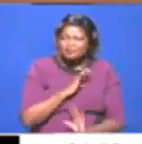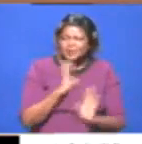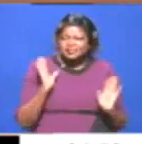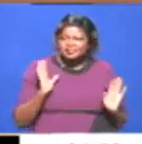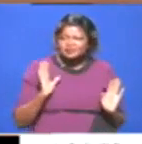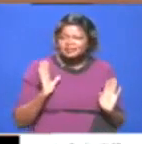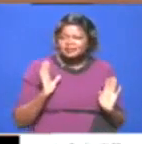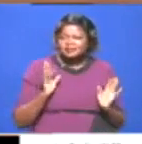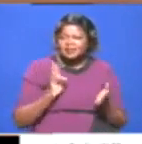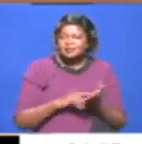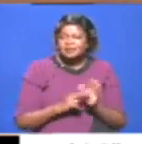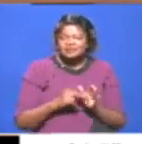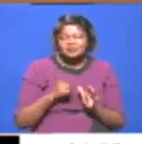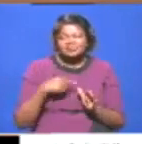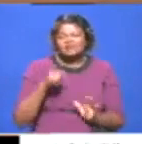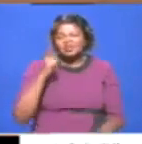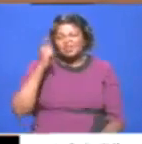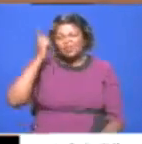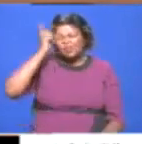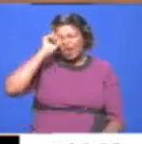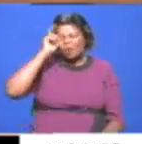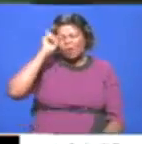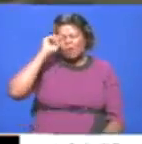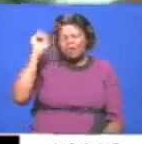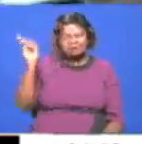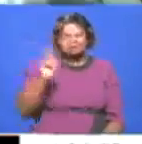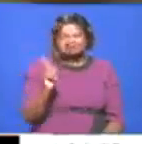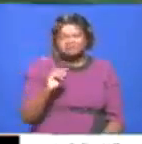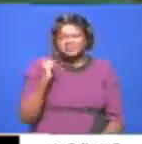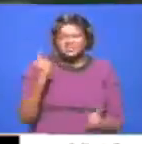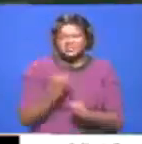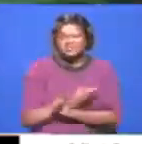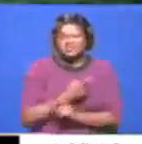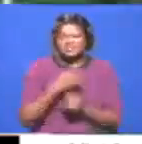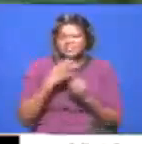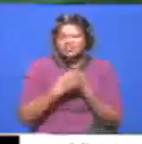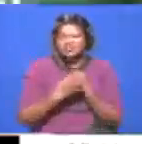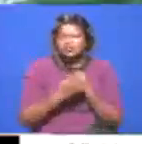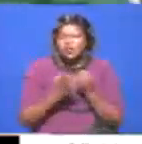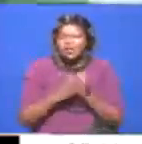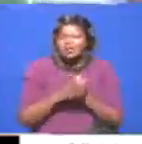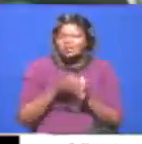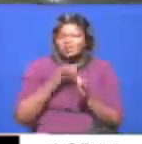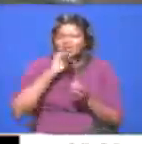Kwa hivyo asijidanganye, kwa sababu hakuna tofauti ya maji ya chungwa na chungwa.